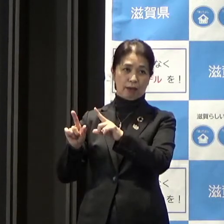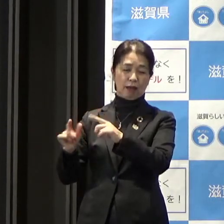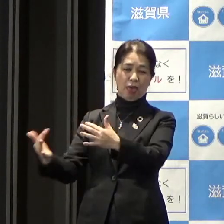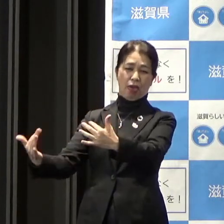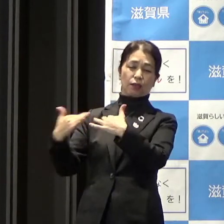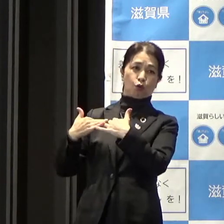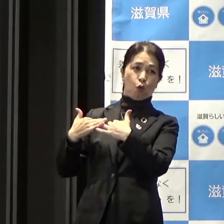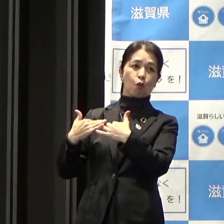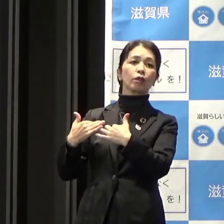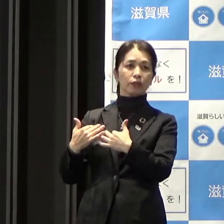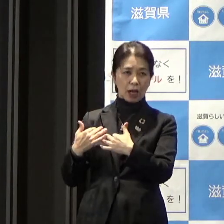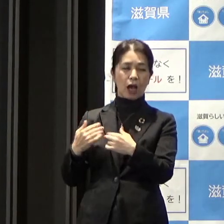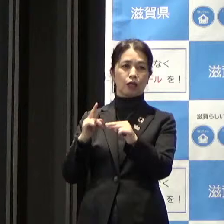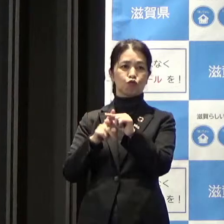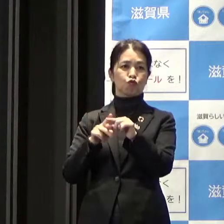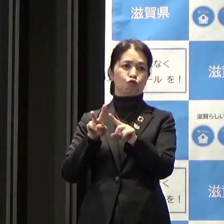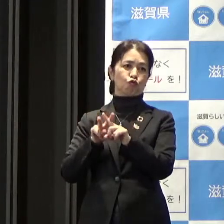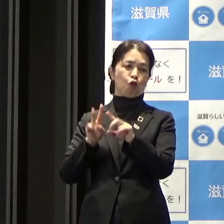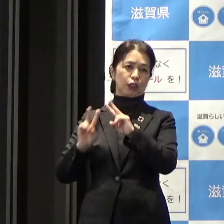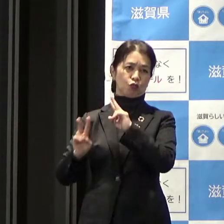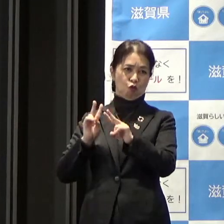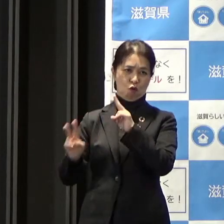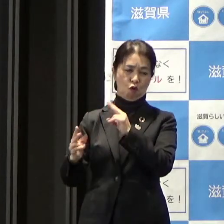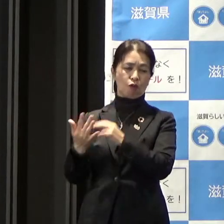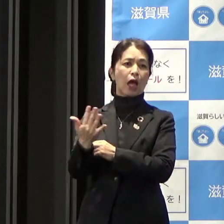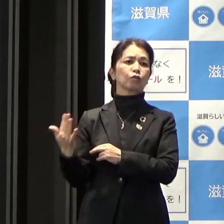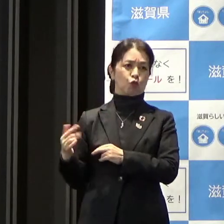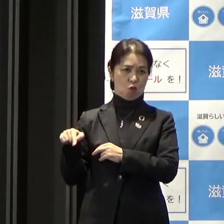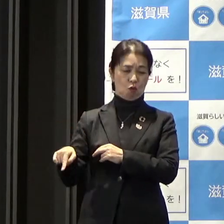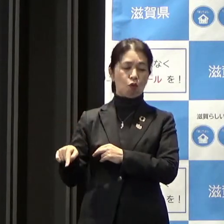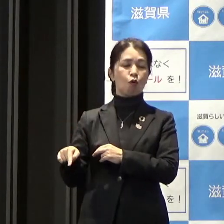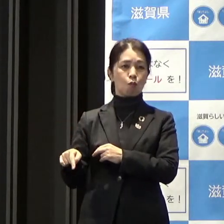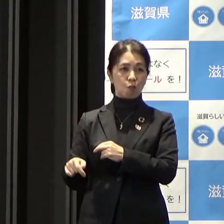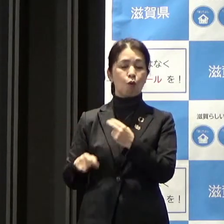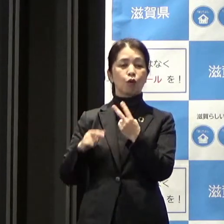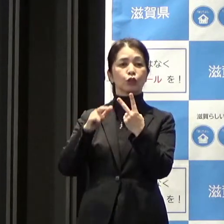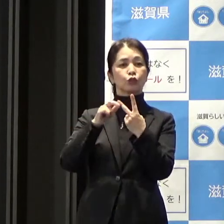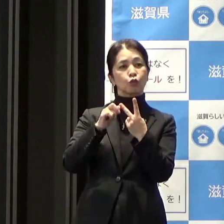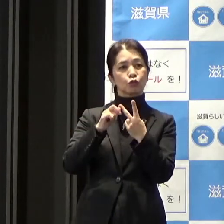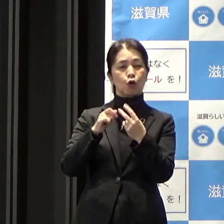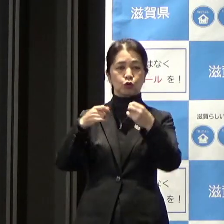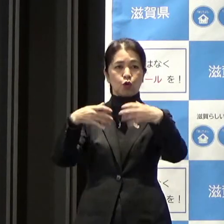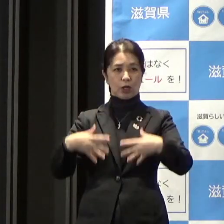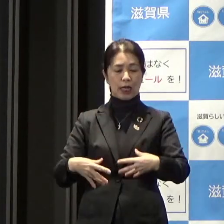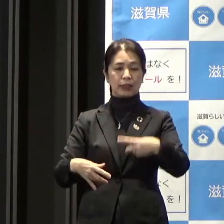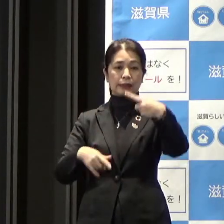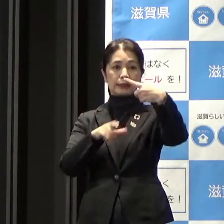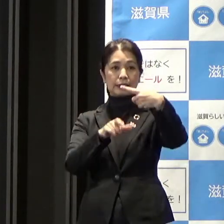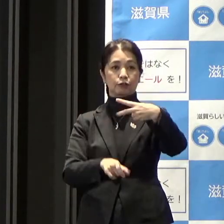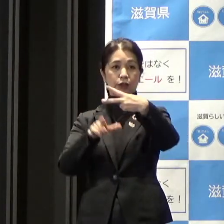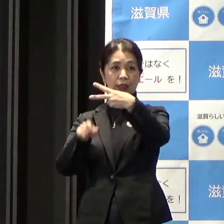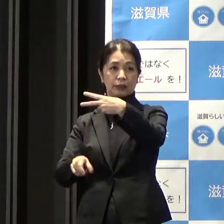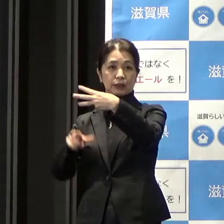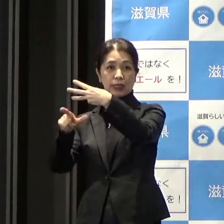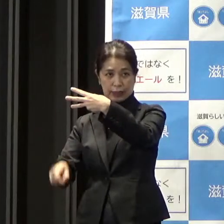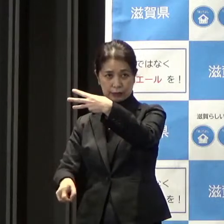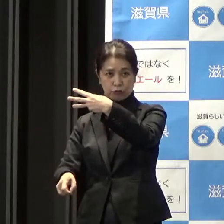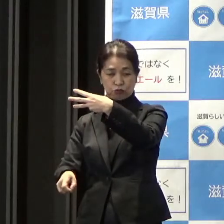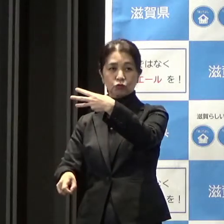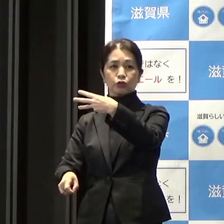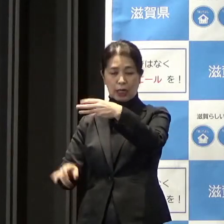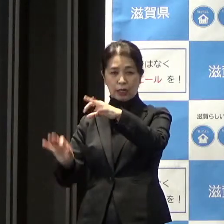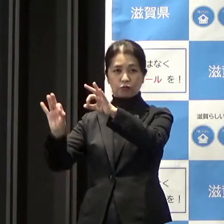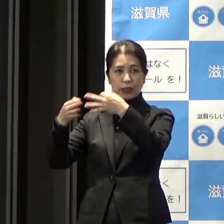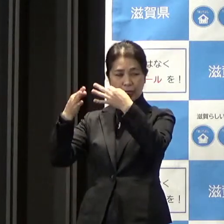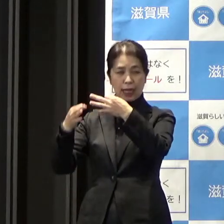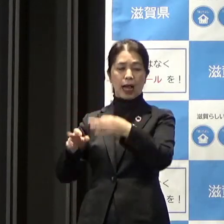業等の方々でございまして、もう一つの条件として、1月、2月、3月の売上が 30% 減